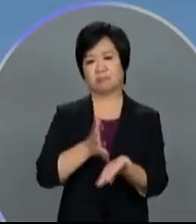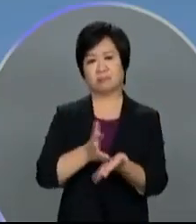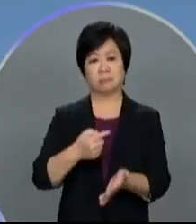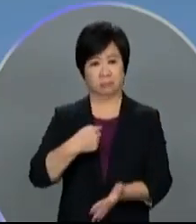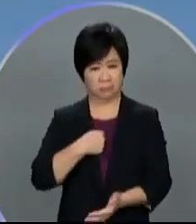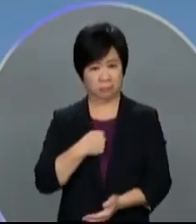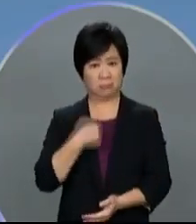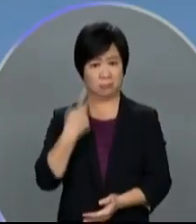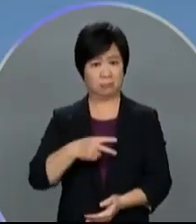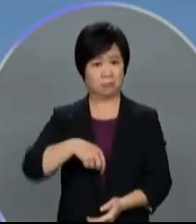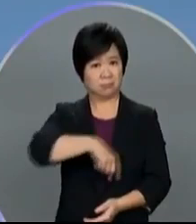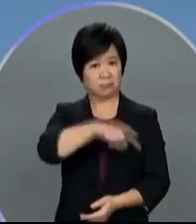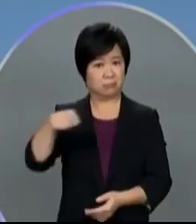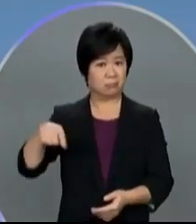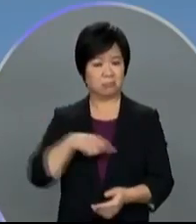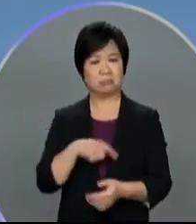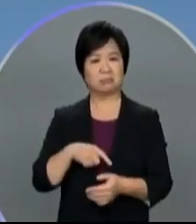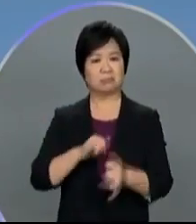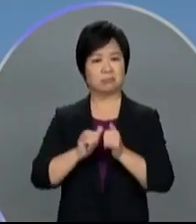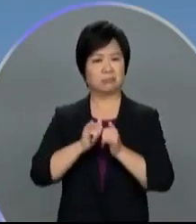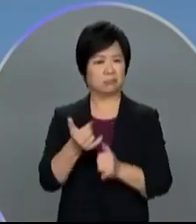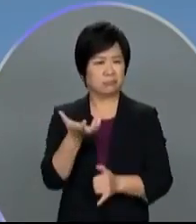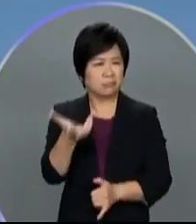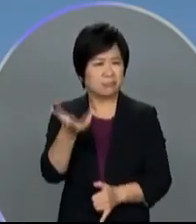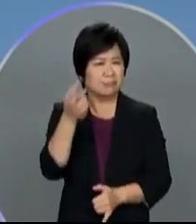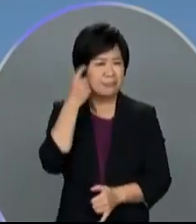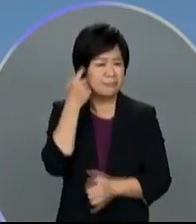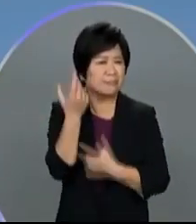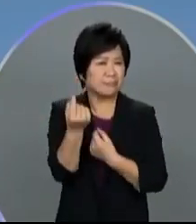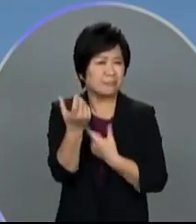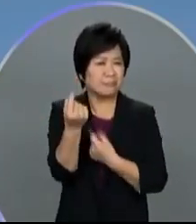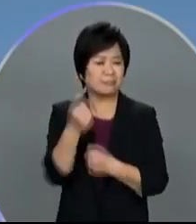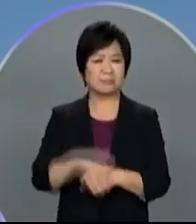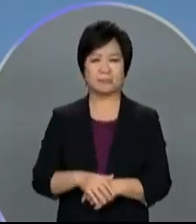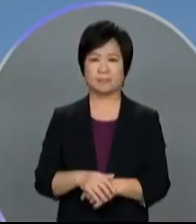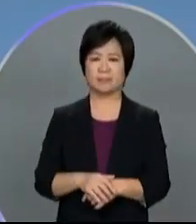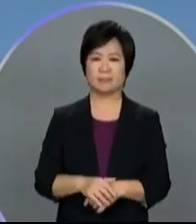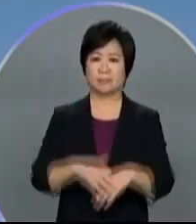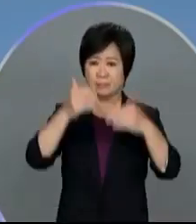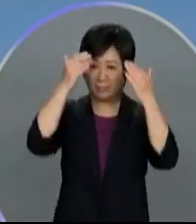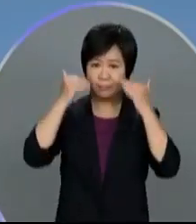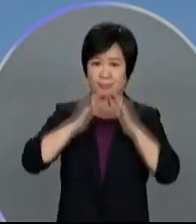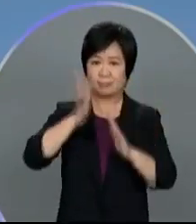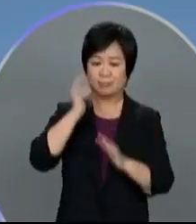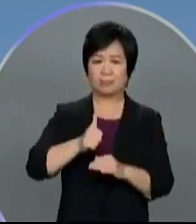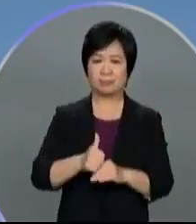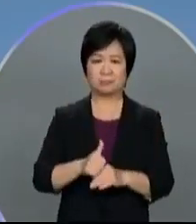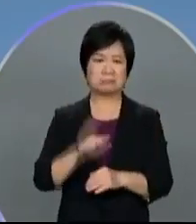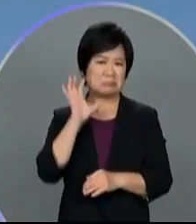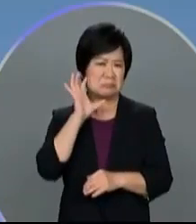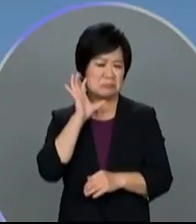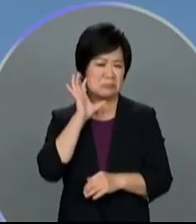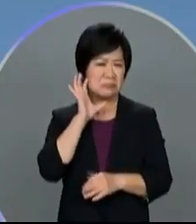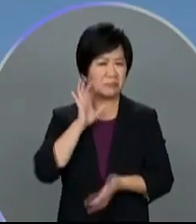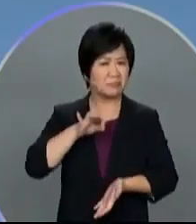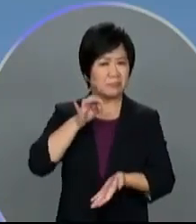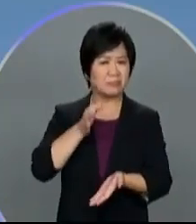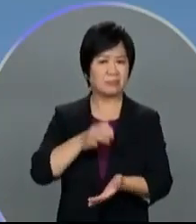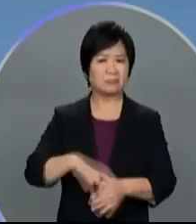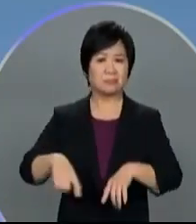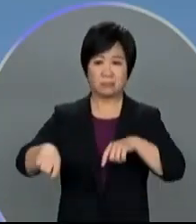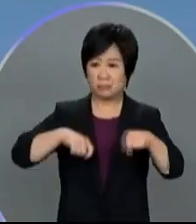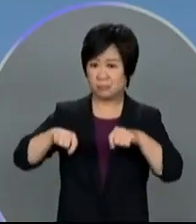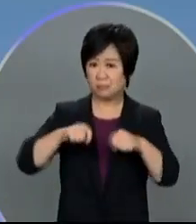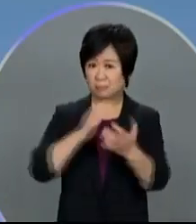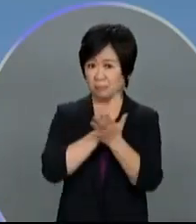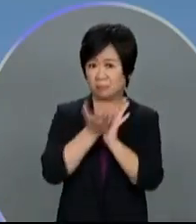是我，全台湾的大多数人对于要从韩市长的口中听到具体可行的政策跟政